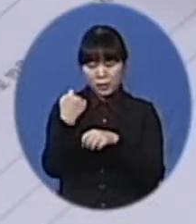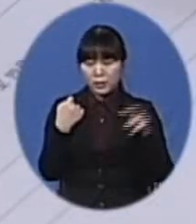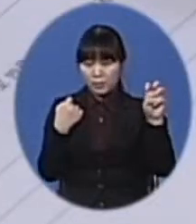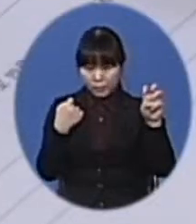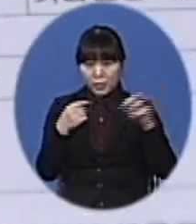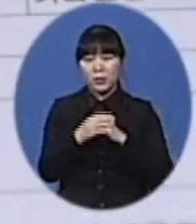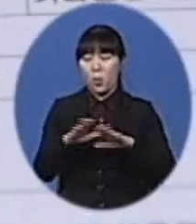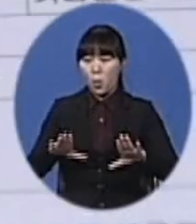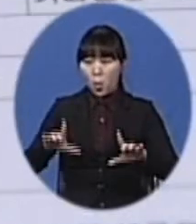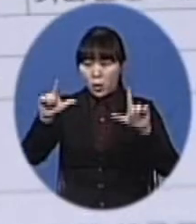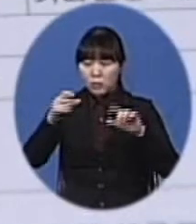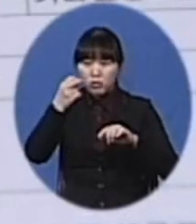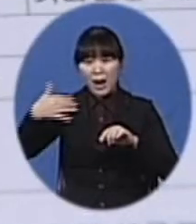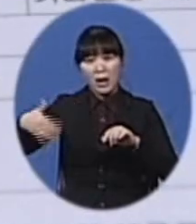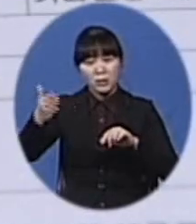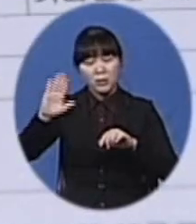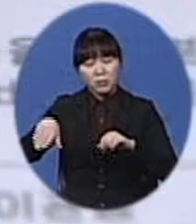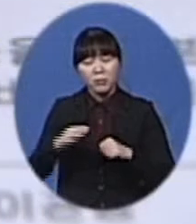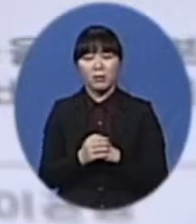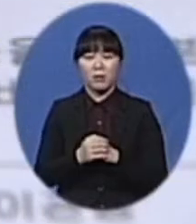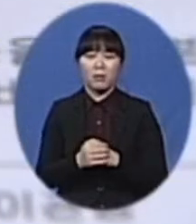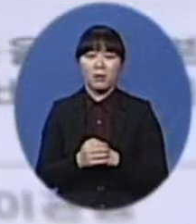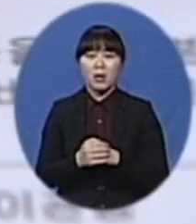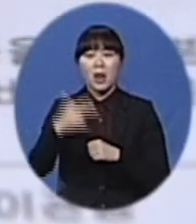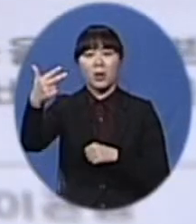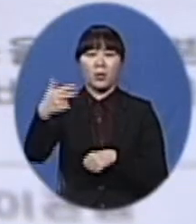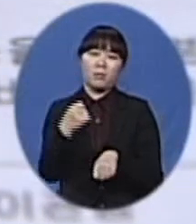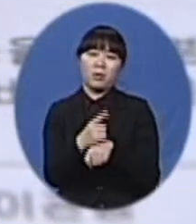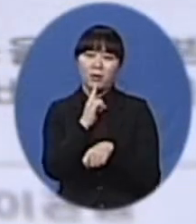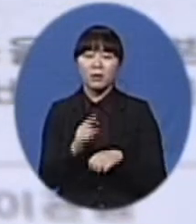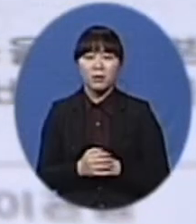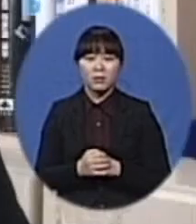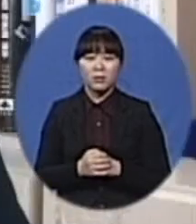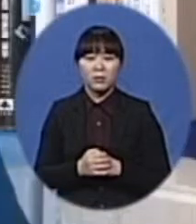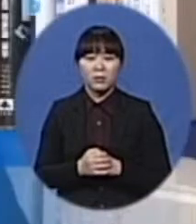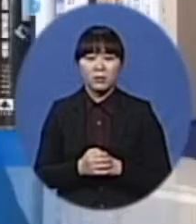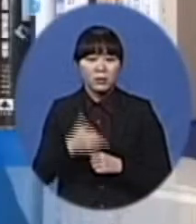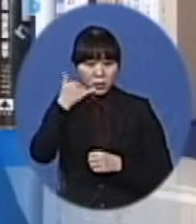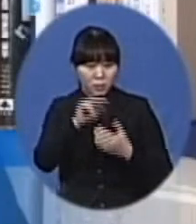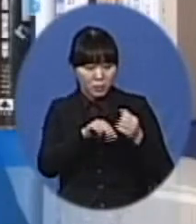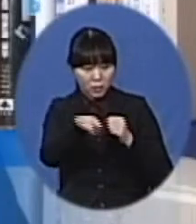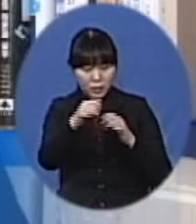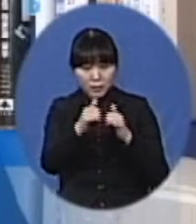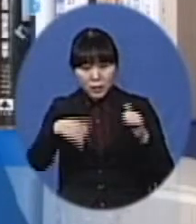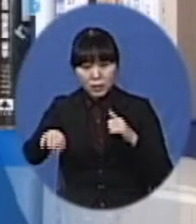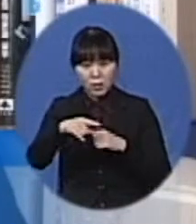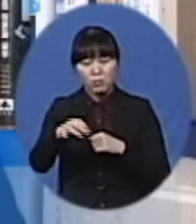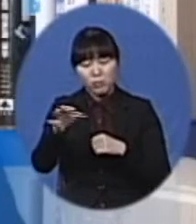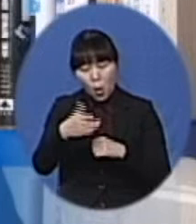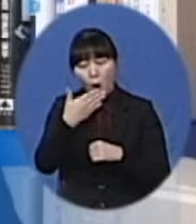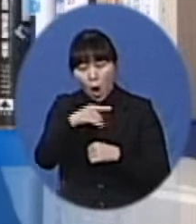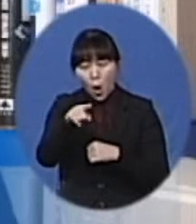건. 올 들어서 두 달도 채 안 됐지만 벌써 7건에 달합니다. 텔레마케팅으로 판매원들이 무료시음이나